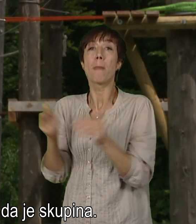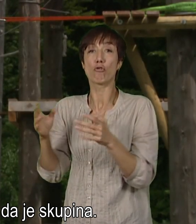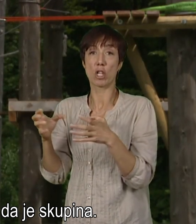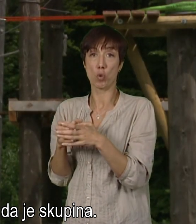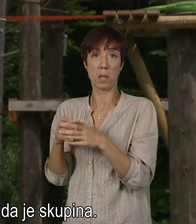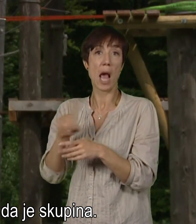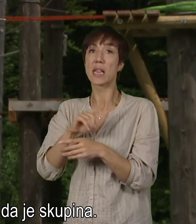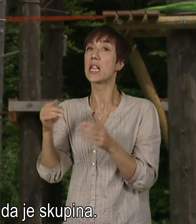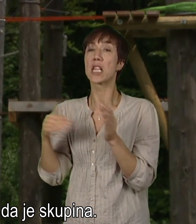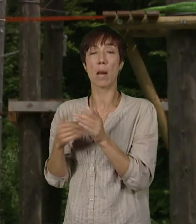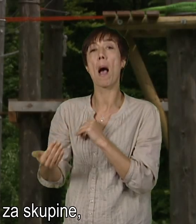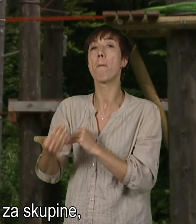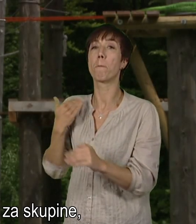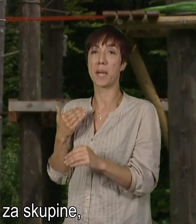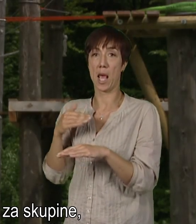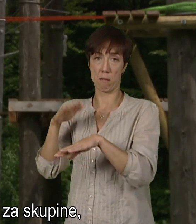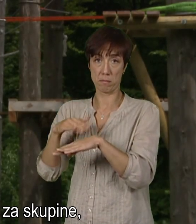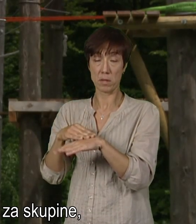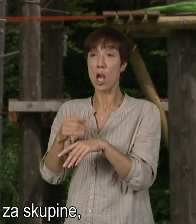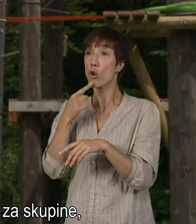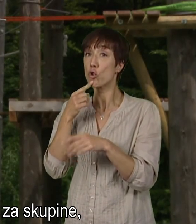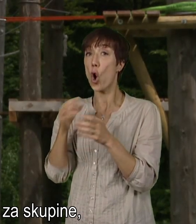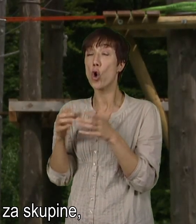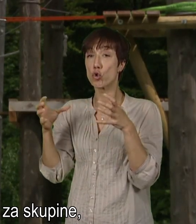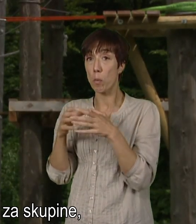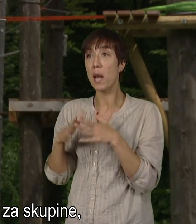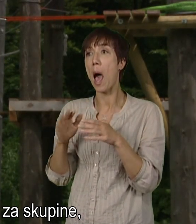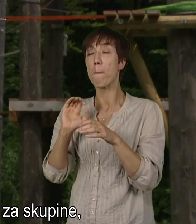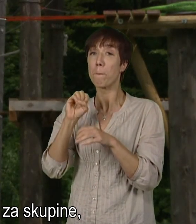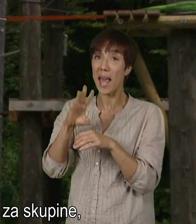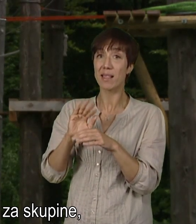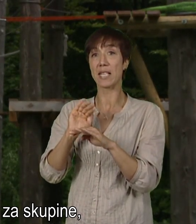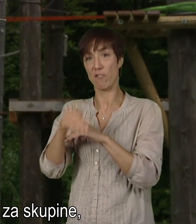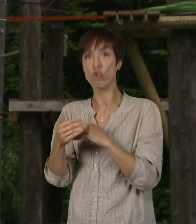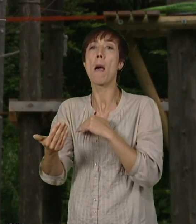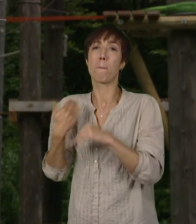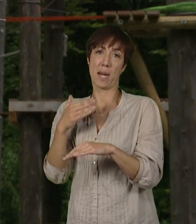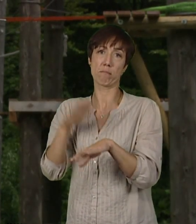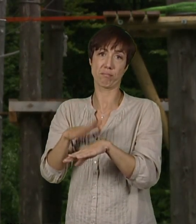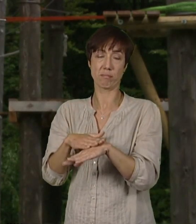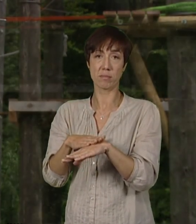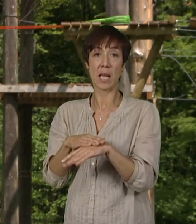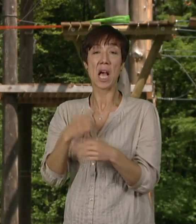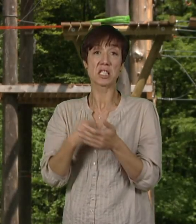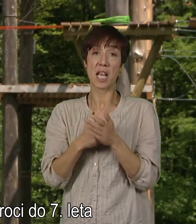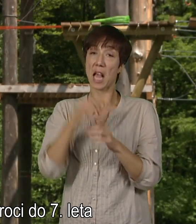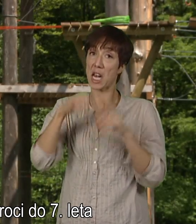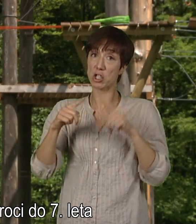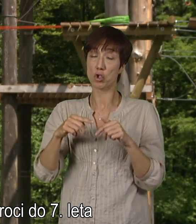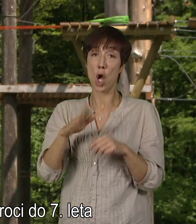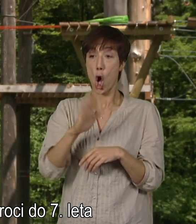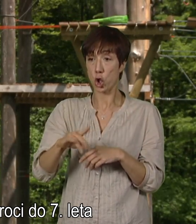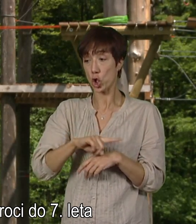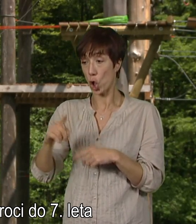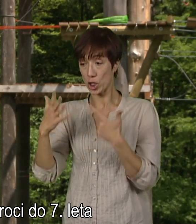skupine niso potrebne predhodne najave, za skupine, ki so večje od 15, pa so predhodne najave priporočljive. Cene so